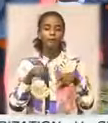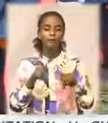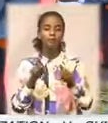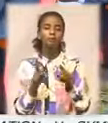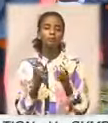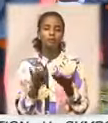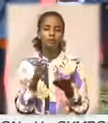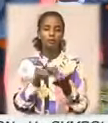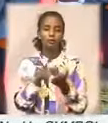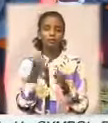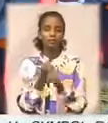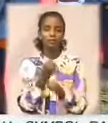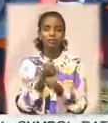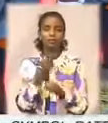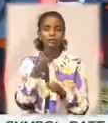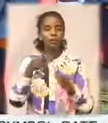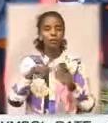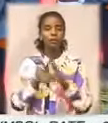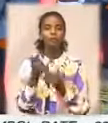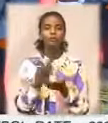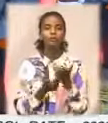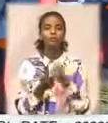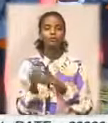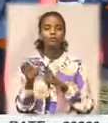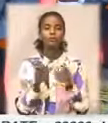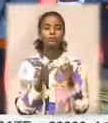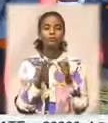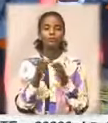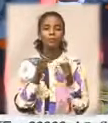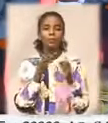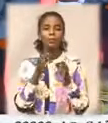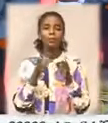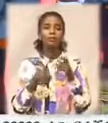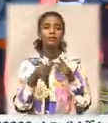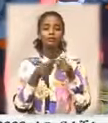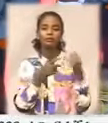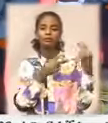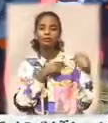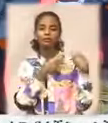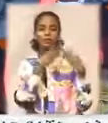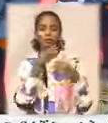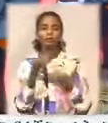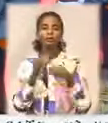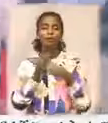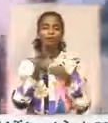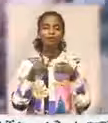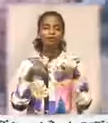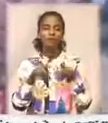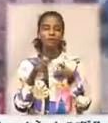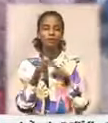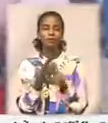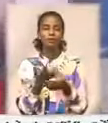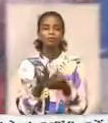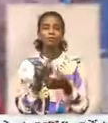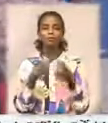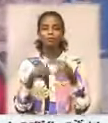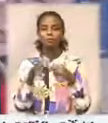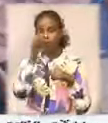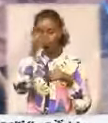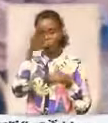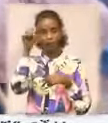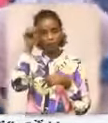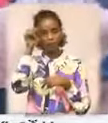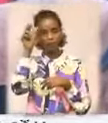ውጤታማ ስራ ይሰራ በሚል የጠለቀ ውይይት መደረጉን የገለጹት በምክትል ርዕሰ መስተዳደር ማዕረግ የክልሉ እርሻና ተፈጥሮ ሀብት ቢሮ ኃላፊ አቶ አንተነ